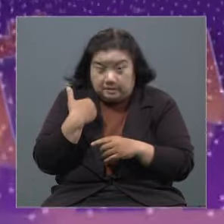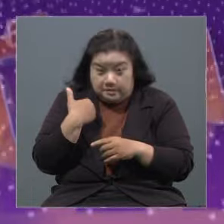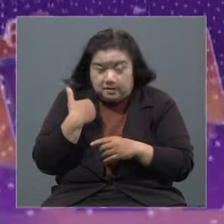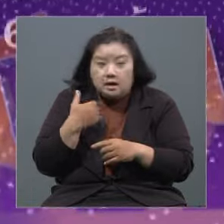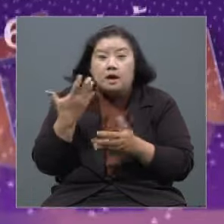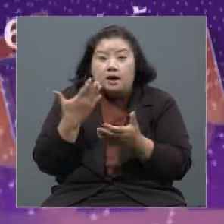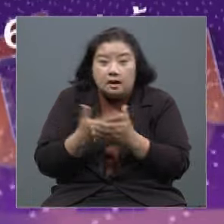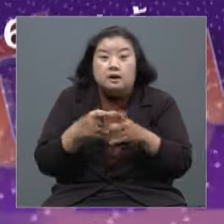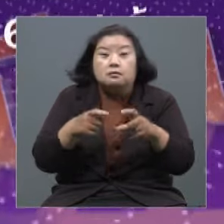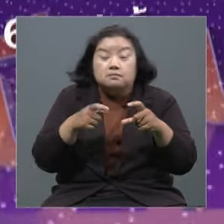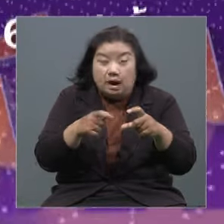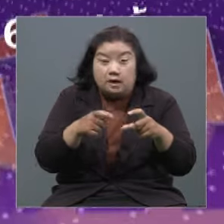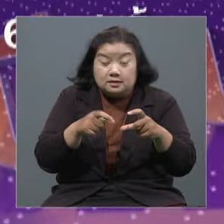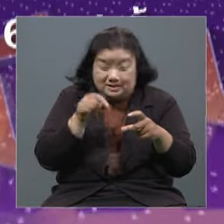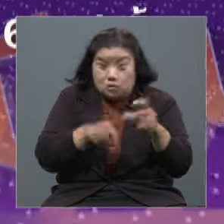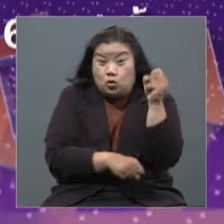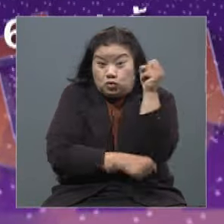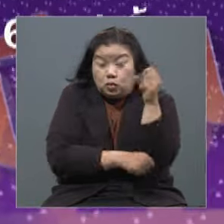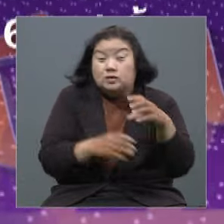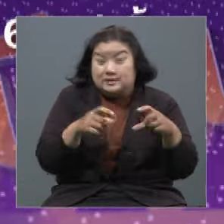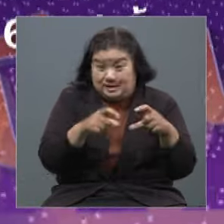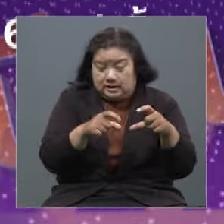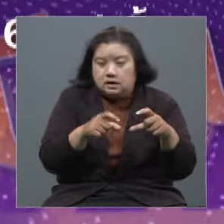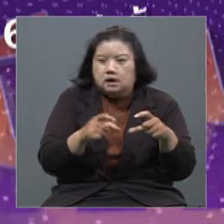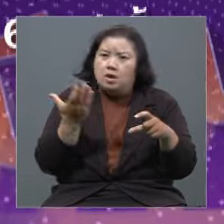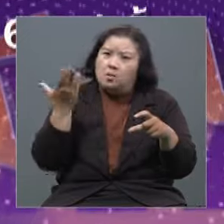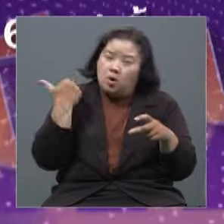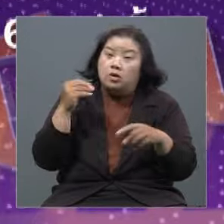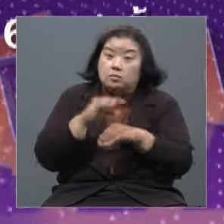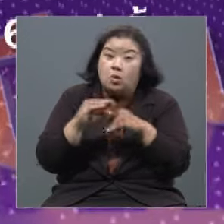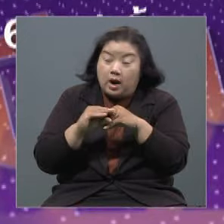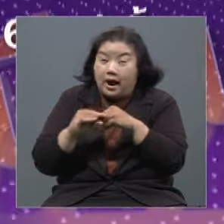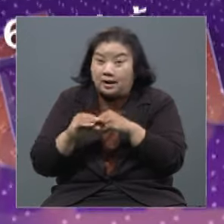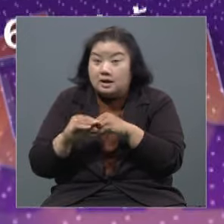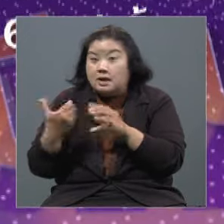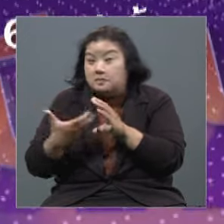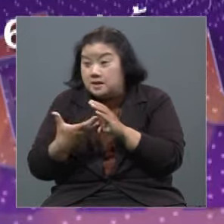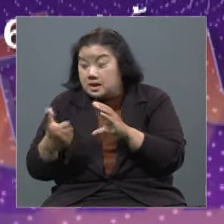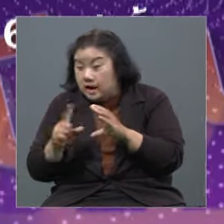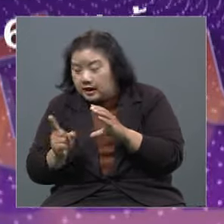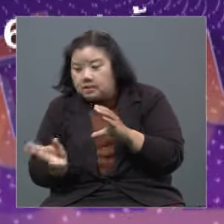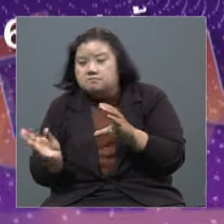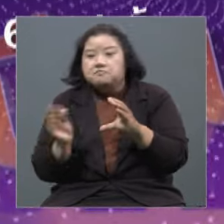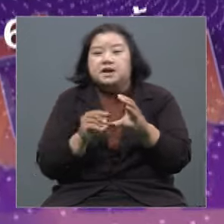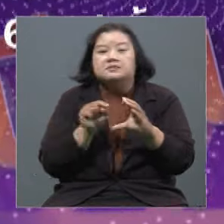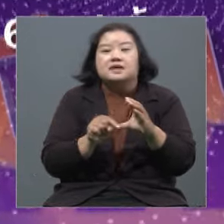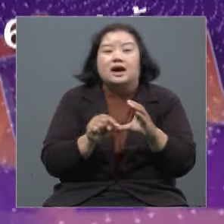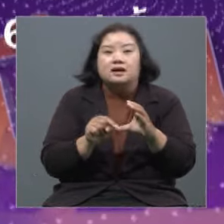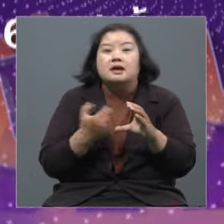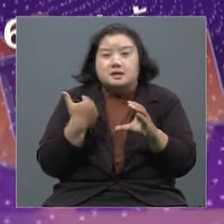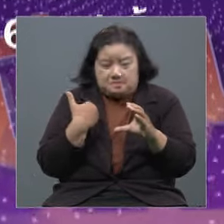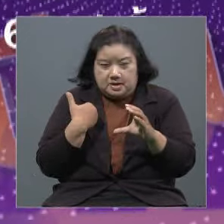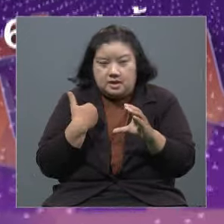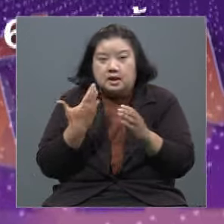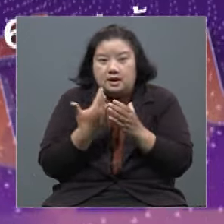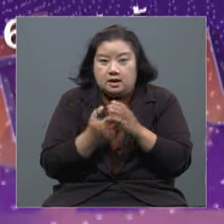แก่ผู้ที่ถือบัตรสวัสดิการแห่งรัฐโครงการเดิมที่มีเงินคงเหลือในกระเป๋า e-money โดยจะได้รับเงินคืนในวัน